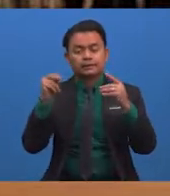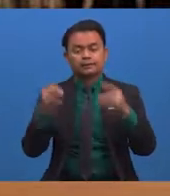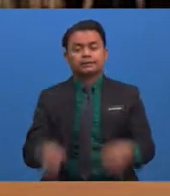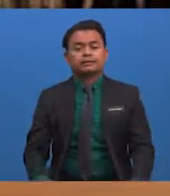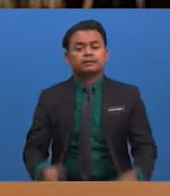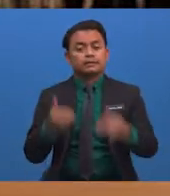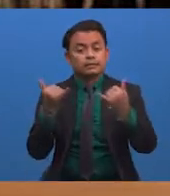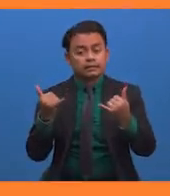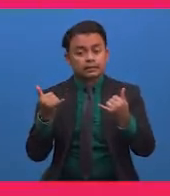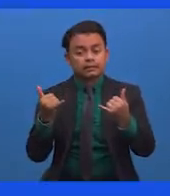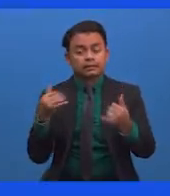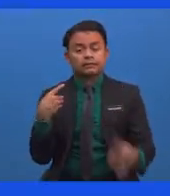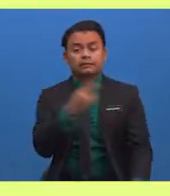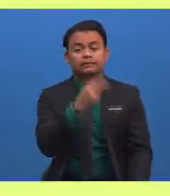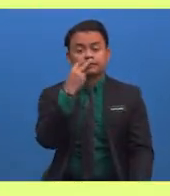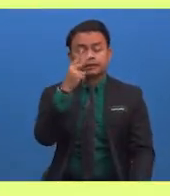Khalifah Abbasiyah.